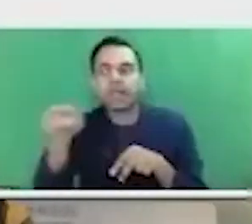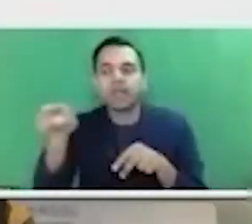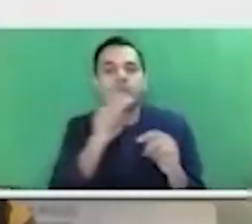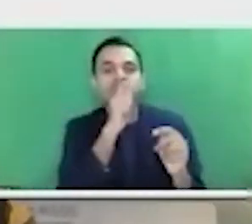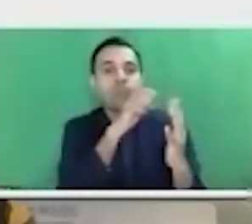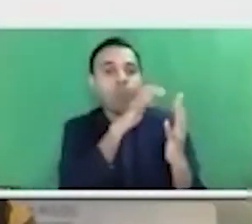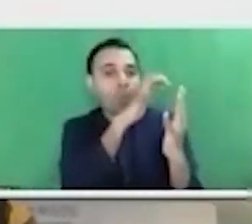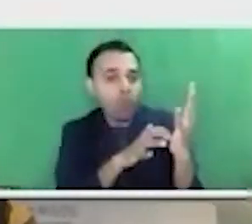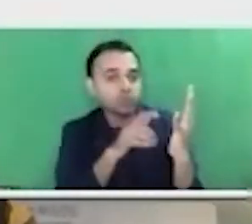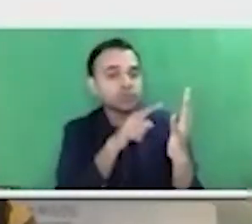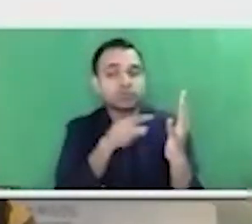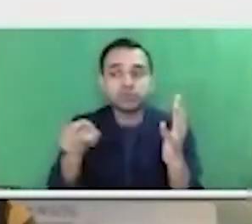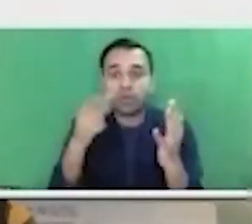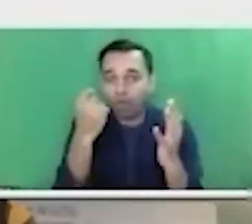به